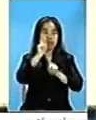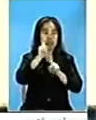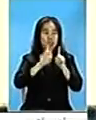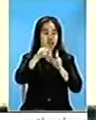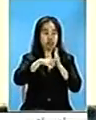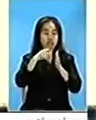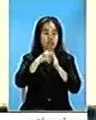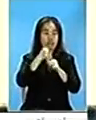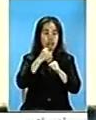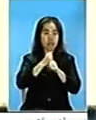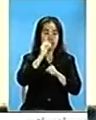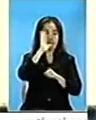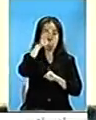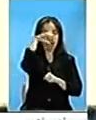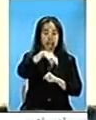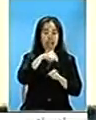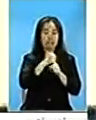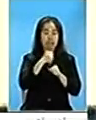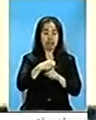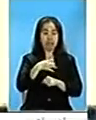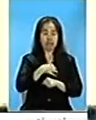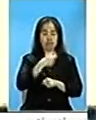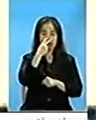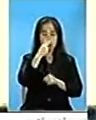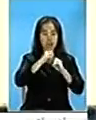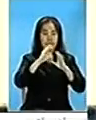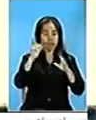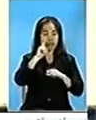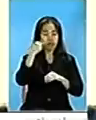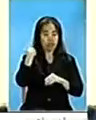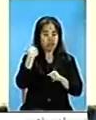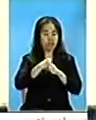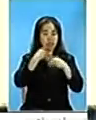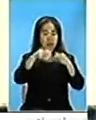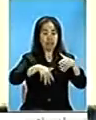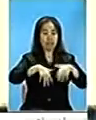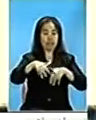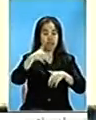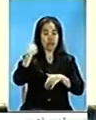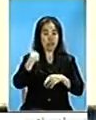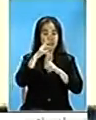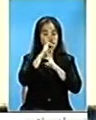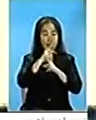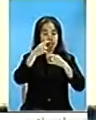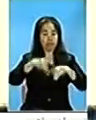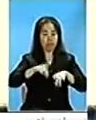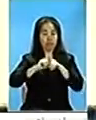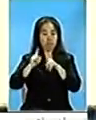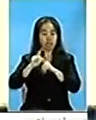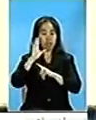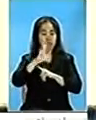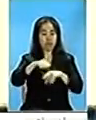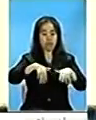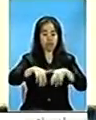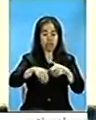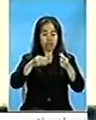านของท่านต่อไปนี้เนี่ยผมอยากจะดูว่าท่านทำให้ประชาชนมีซุ้มเสียงทั้งในระดับท้องถิ่นในระดับกลาง